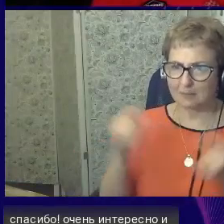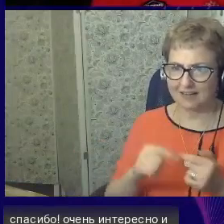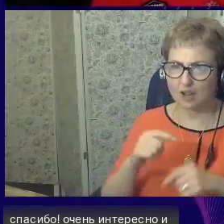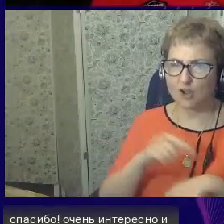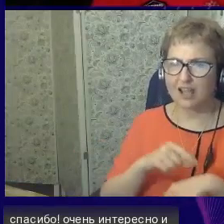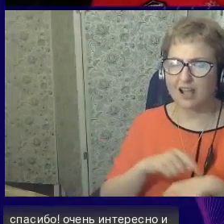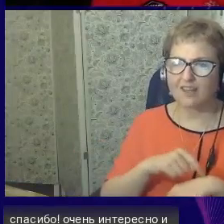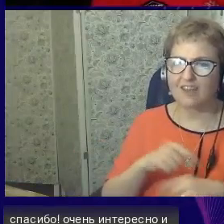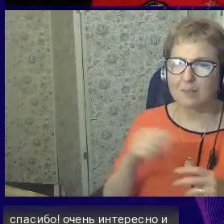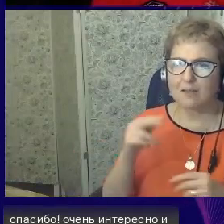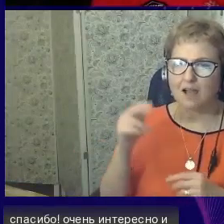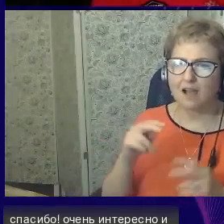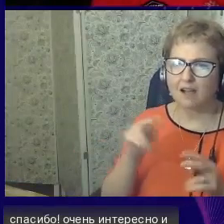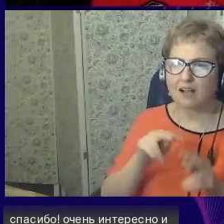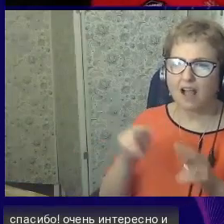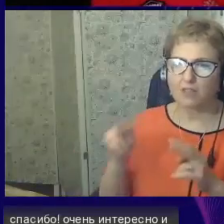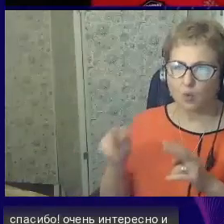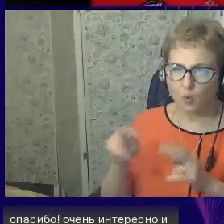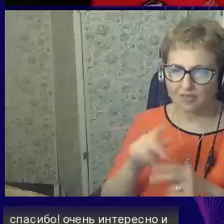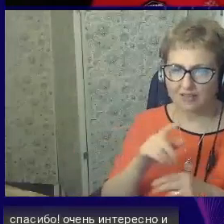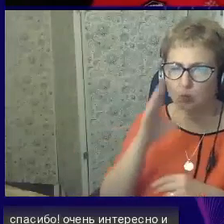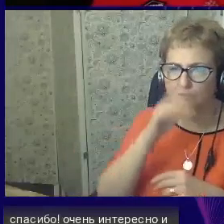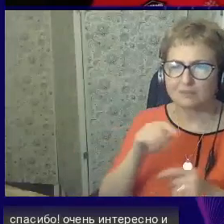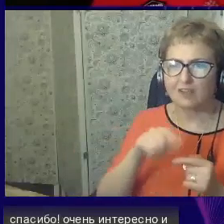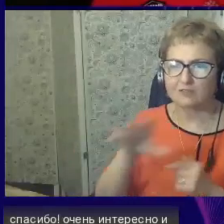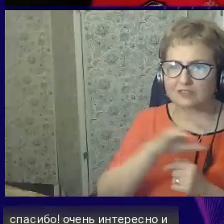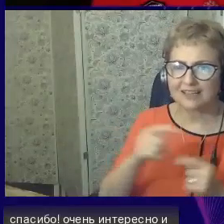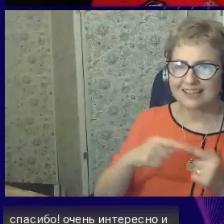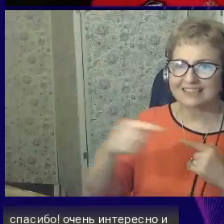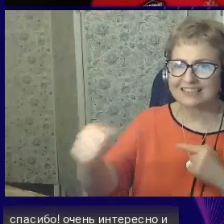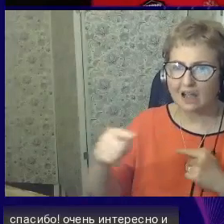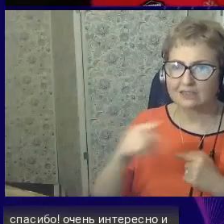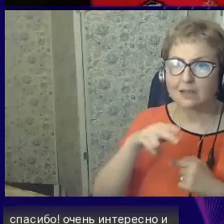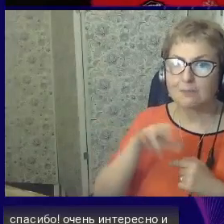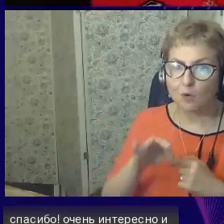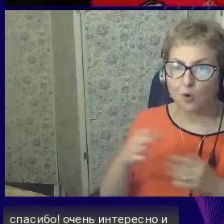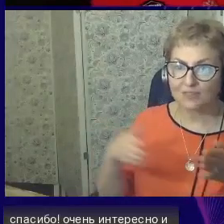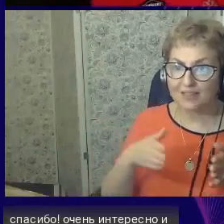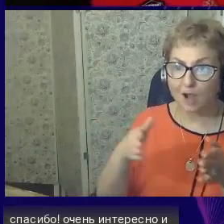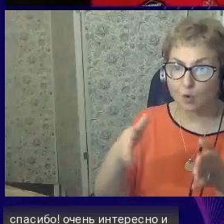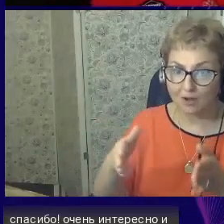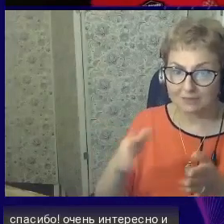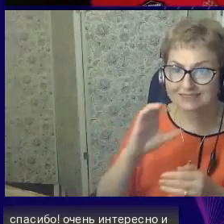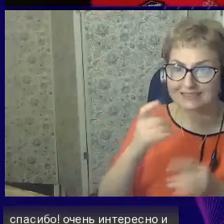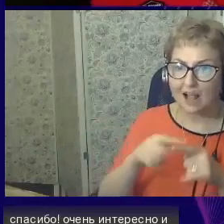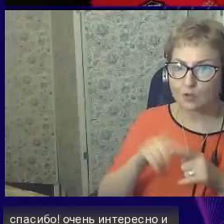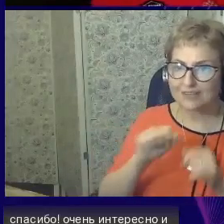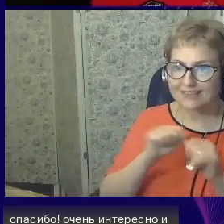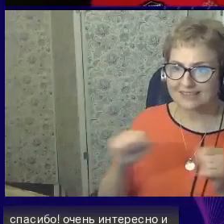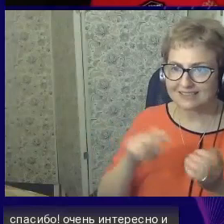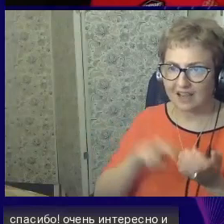контрольное время, в которое, как правило, все укладываются. Дистанция прокладывается по дорогам, с которых